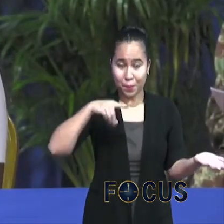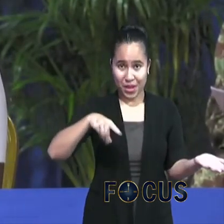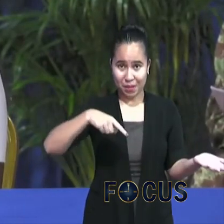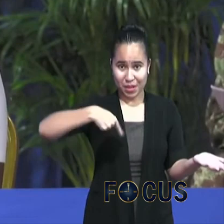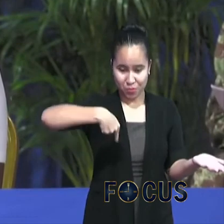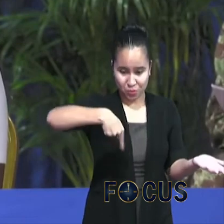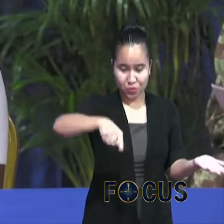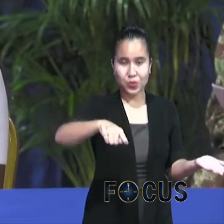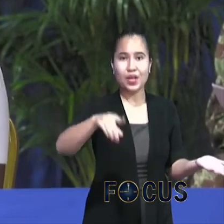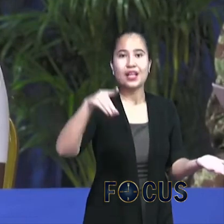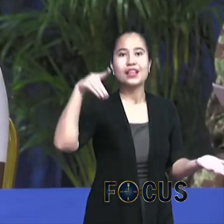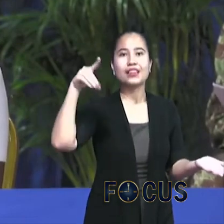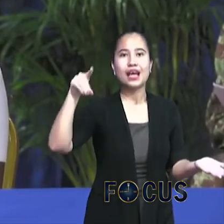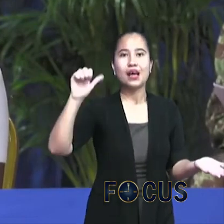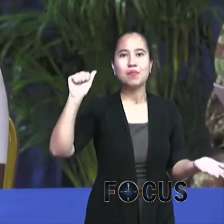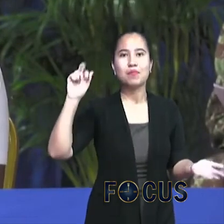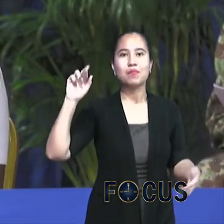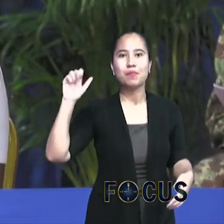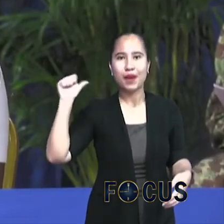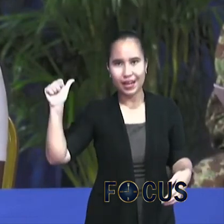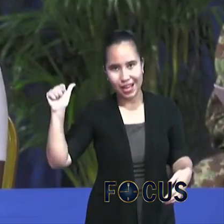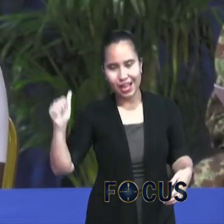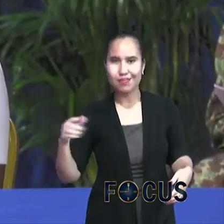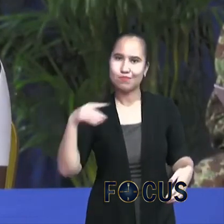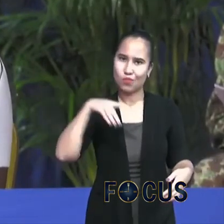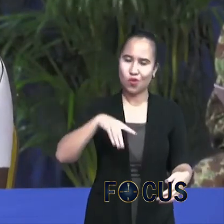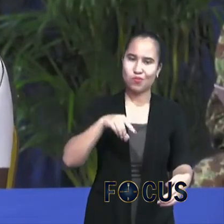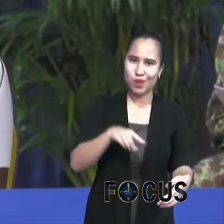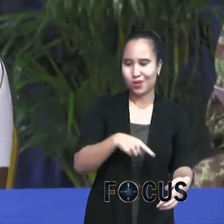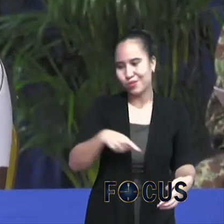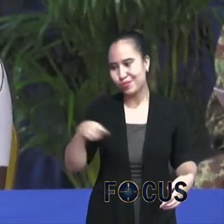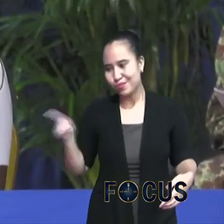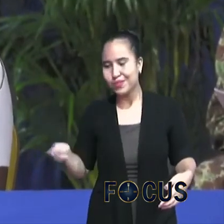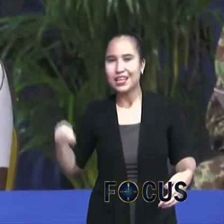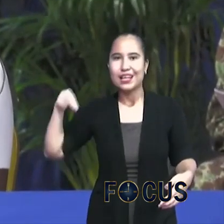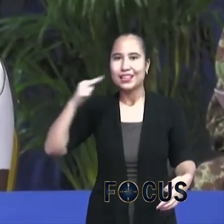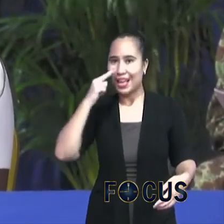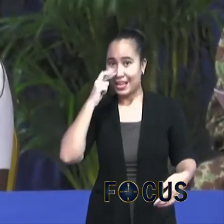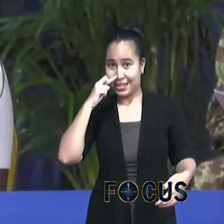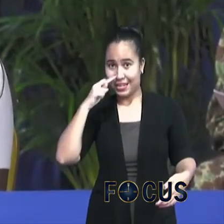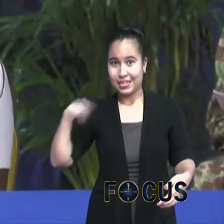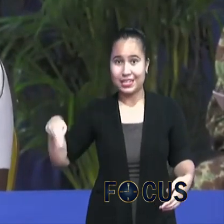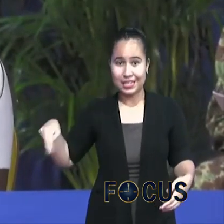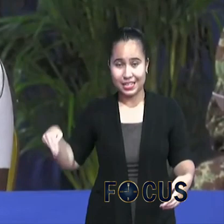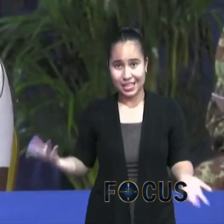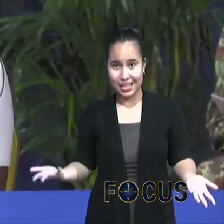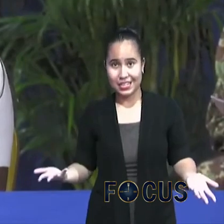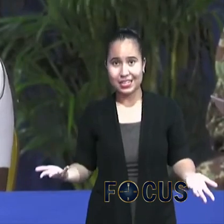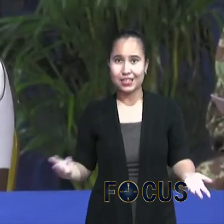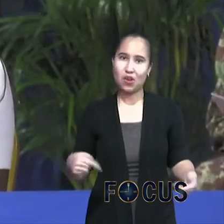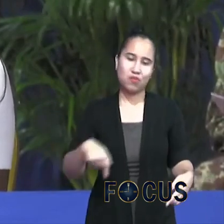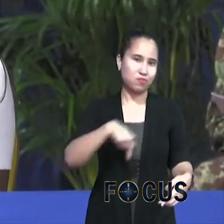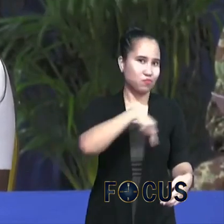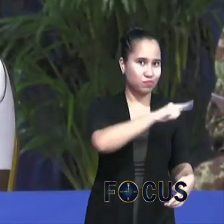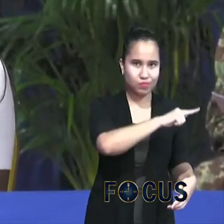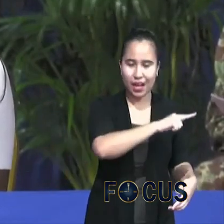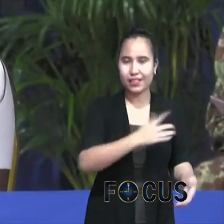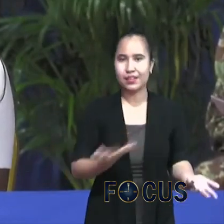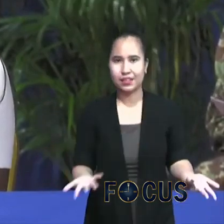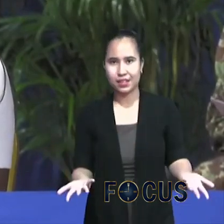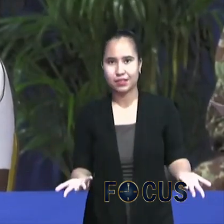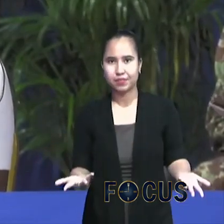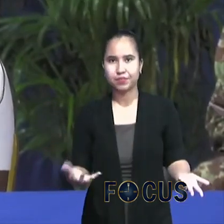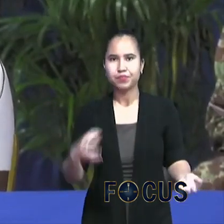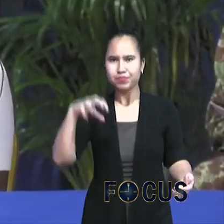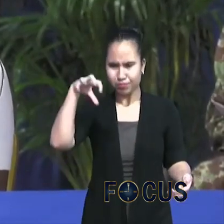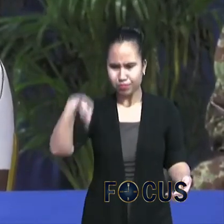Para, vanuit Paramaribo naar Nikeri of helemaal naar Marowena. Er zijn wel controleposten. Dus u gaat bij de